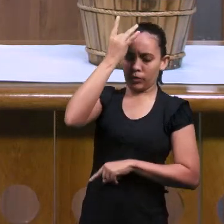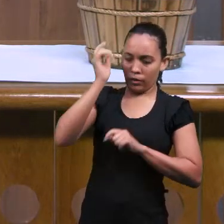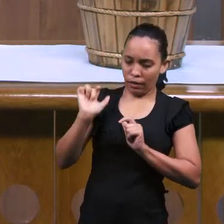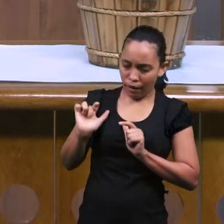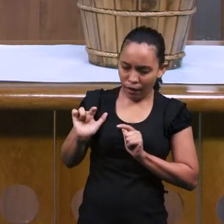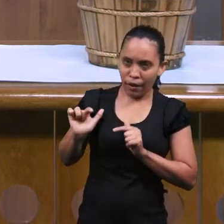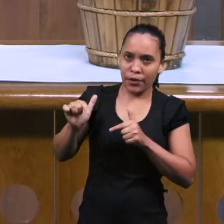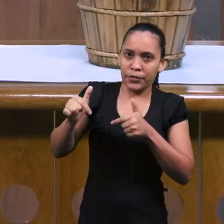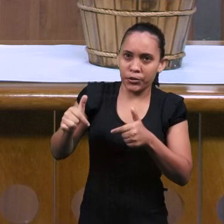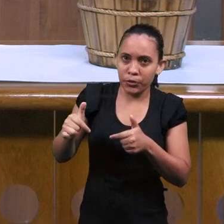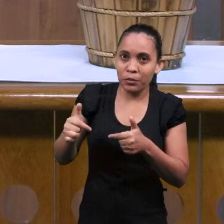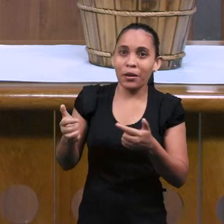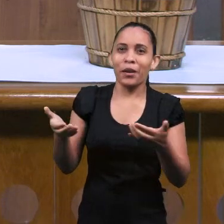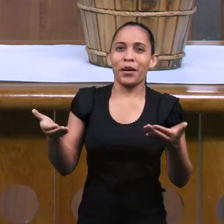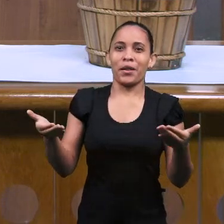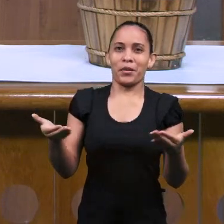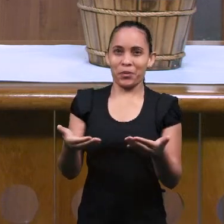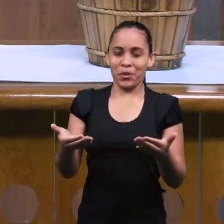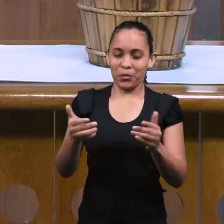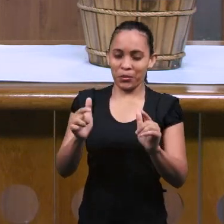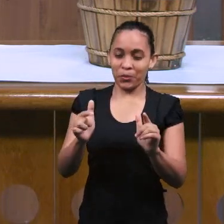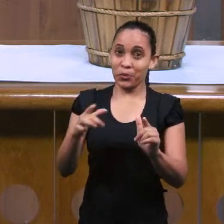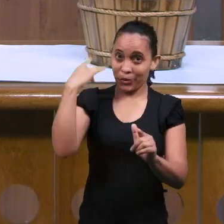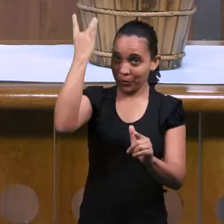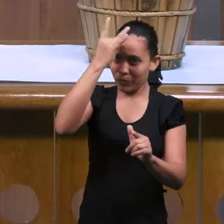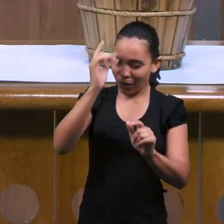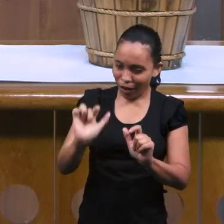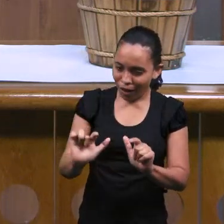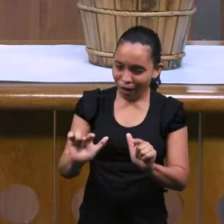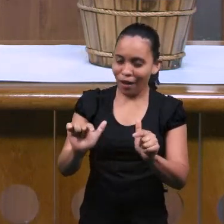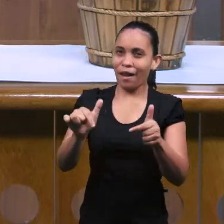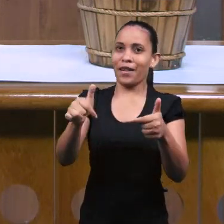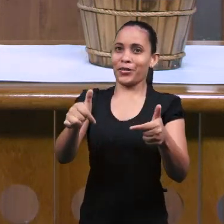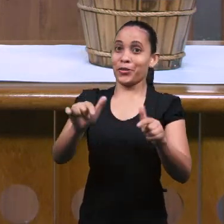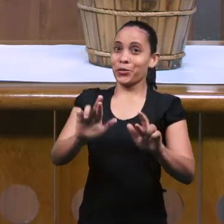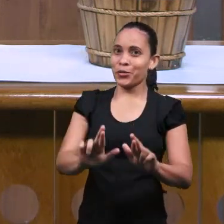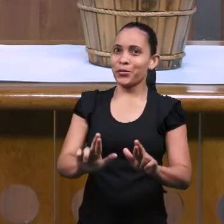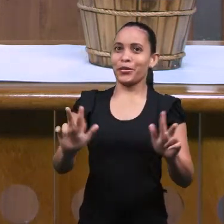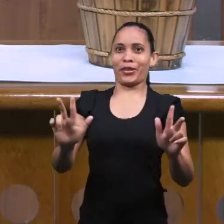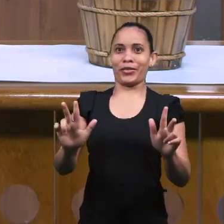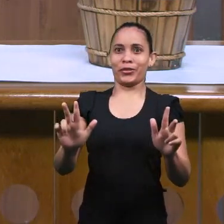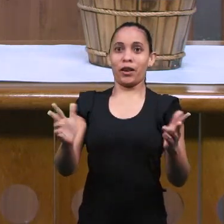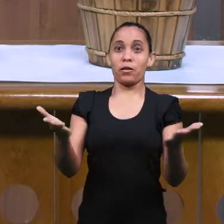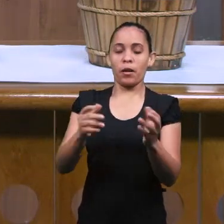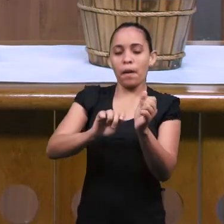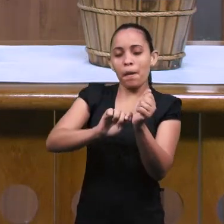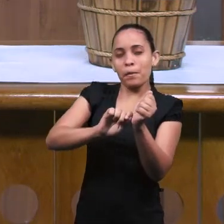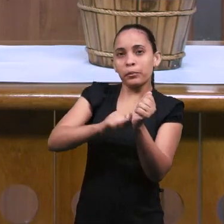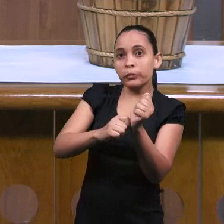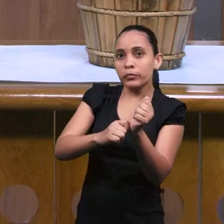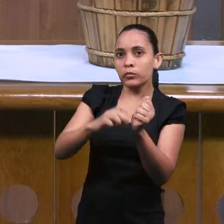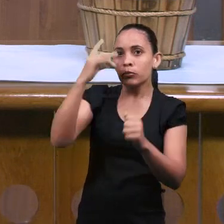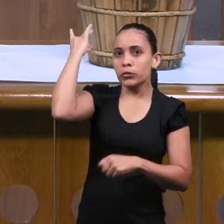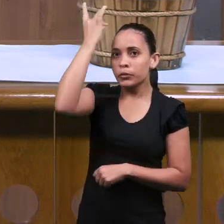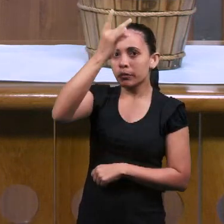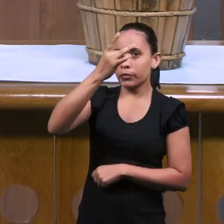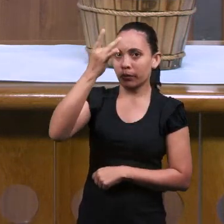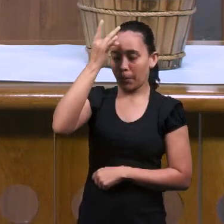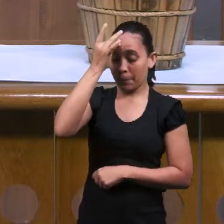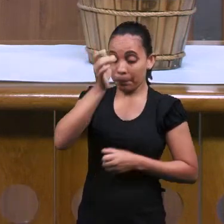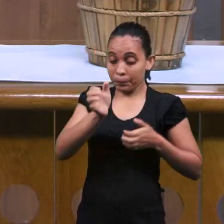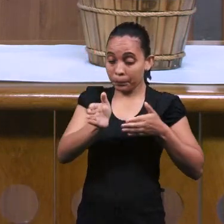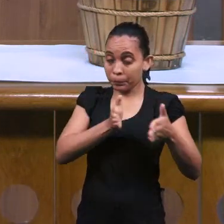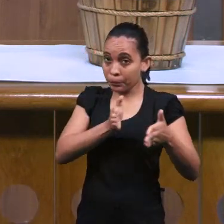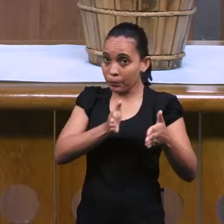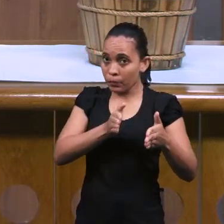il opère d'une autre manière, parce que maintenant, c'est le ministère du Saint-Esprit. Dans la période d'Israël, c'était le